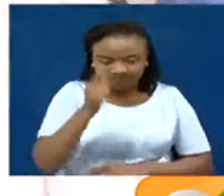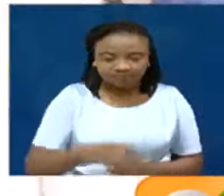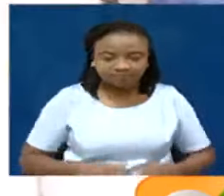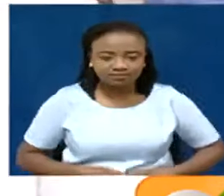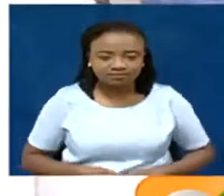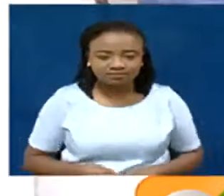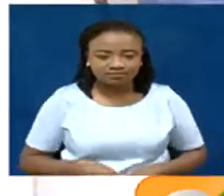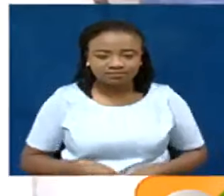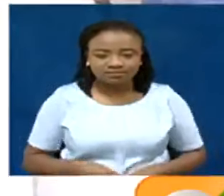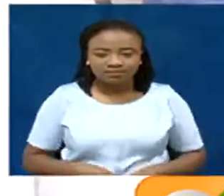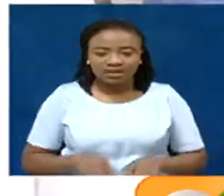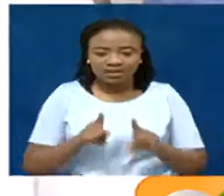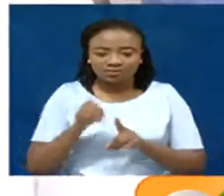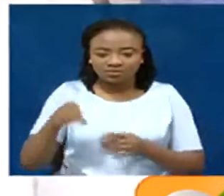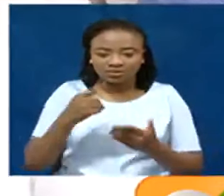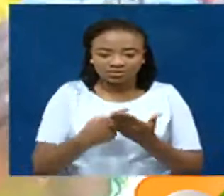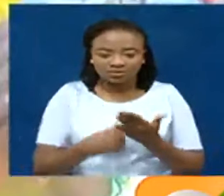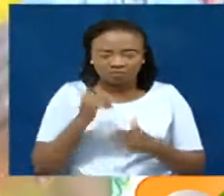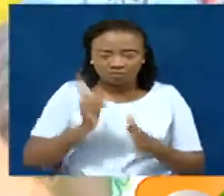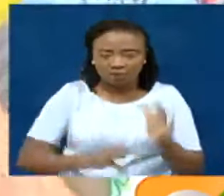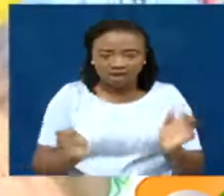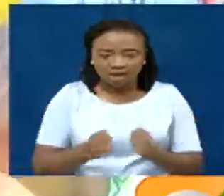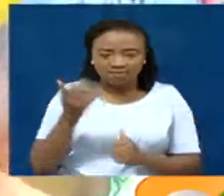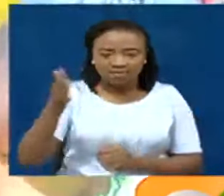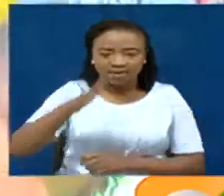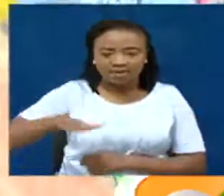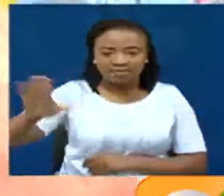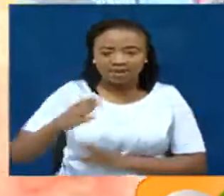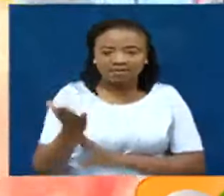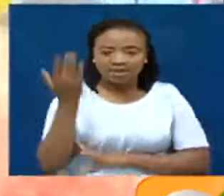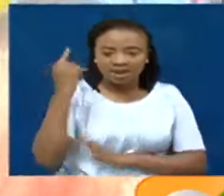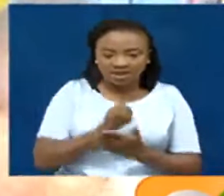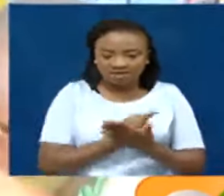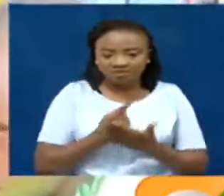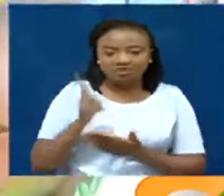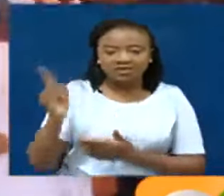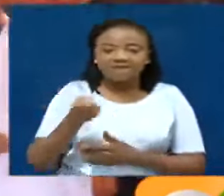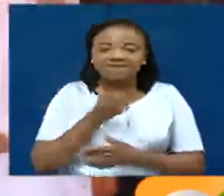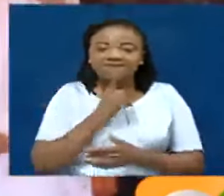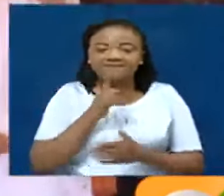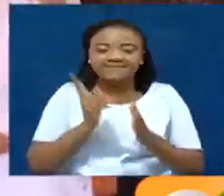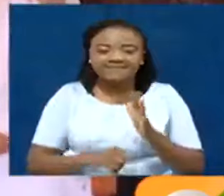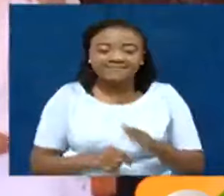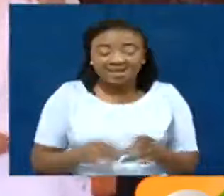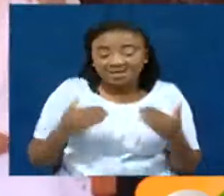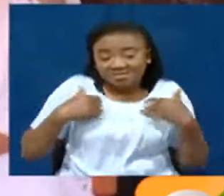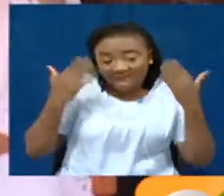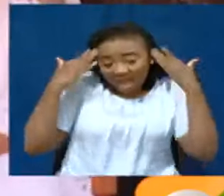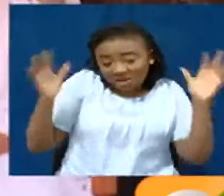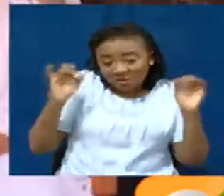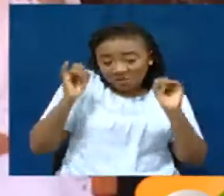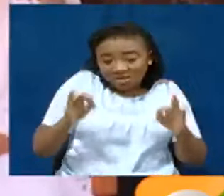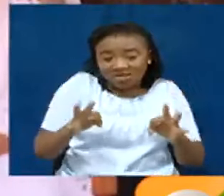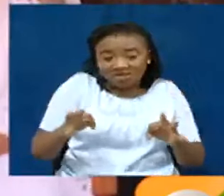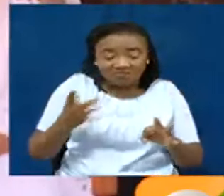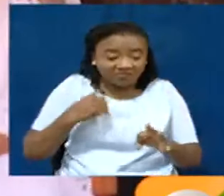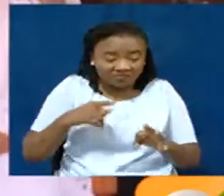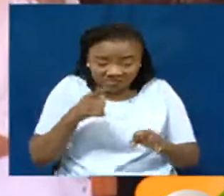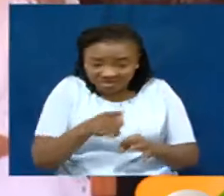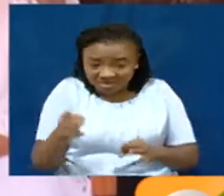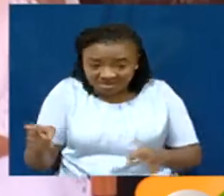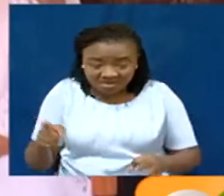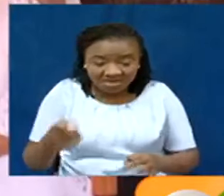bungeni Jumanne wiki iliyopita, Gachagua alidai kuwa amehujumiwa na wabunge. Sijui kama tawezekana tulichaguliwa na hii watu yote tufukuzwe na